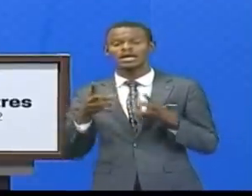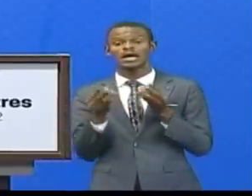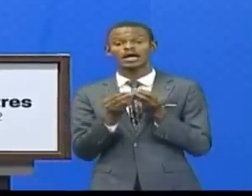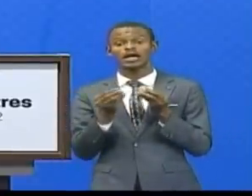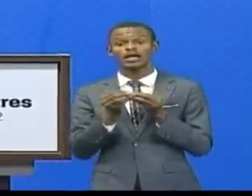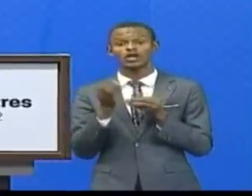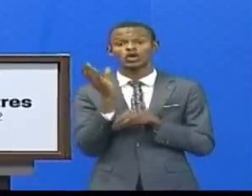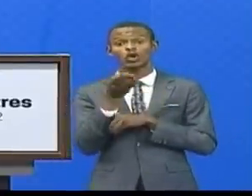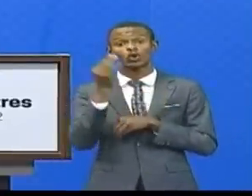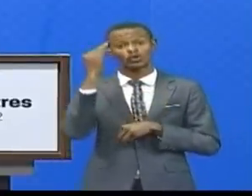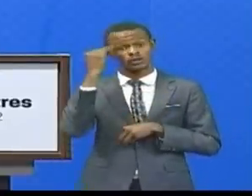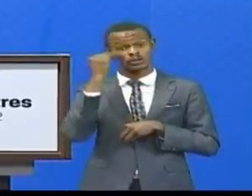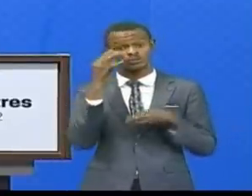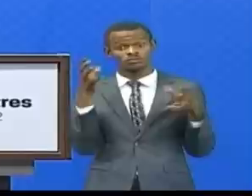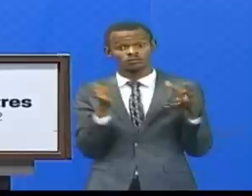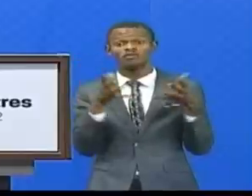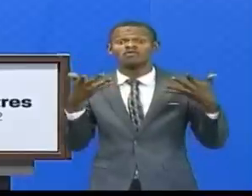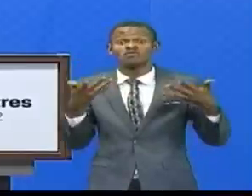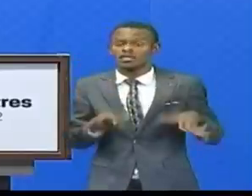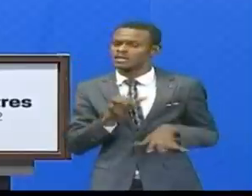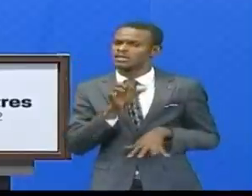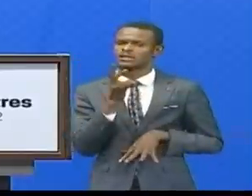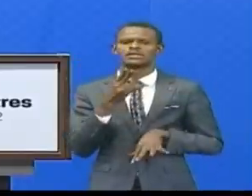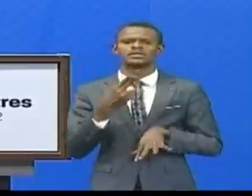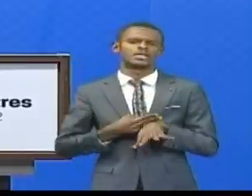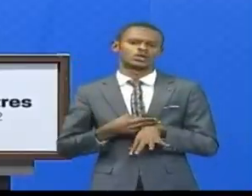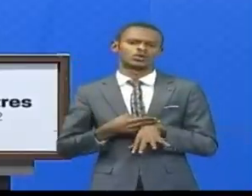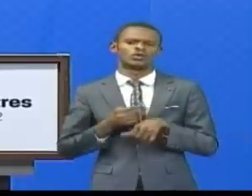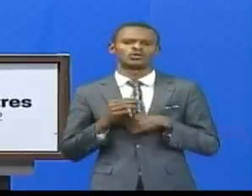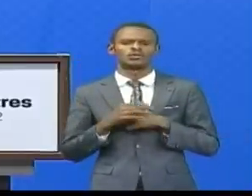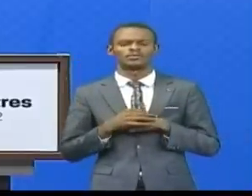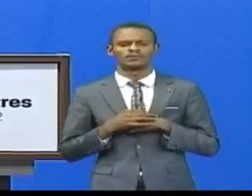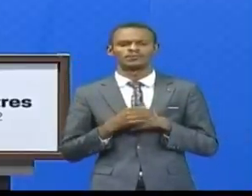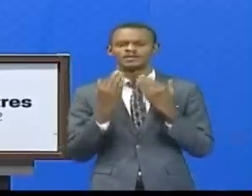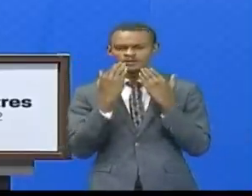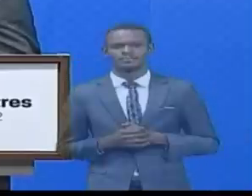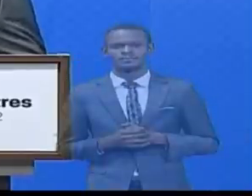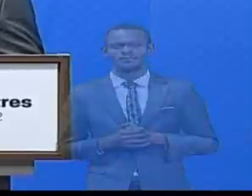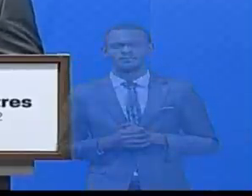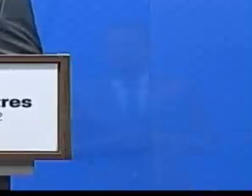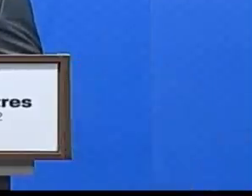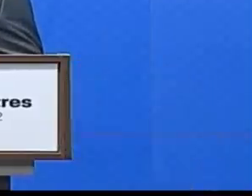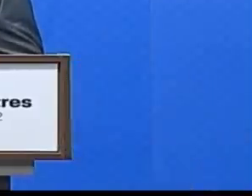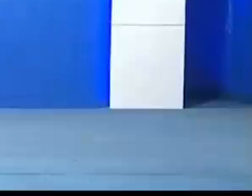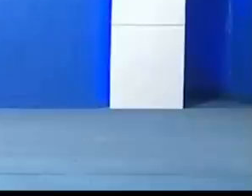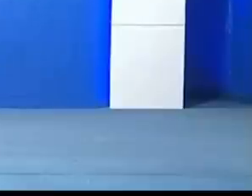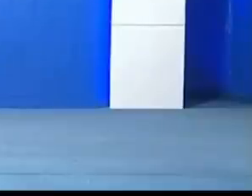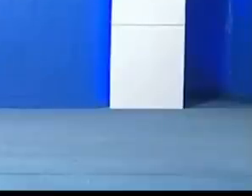Conseil des ministres a pris fin à 17h. Je vous remercie.